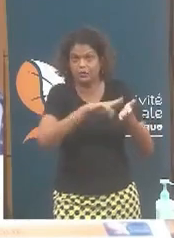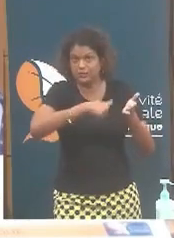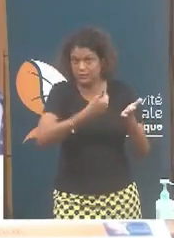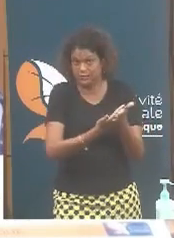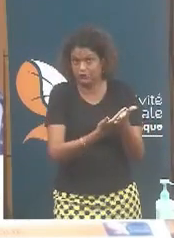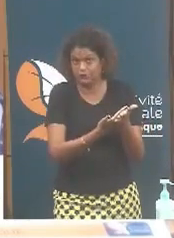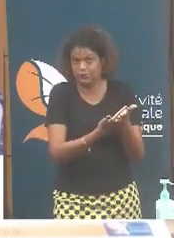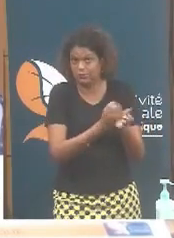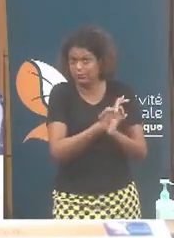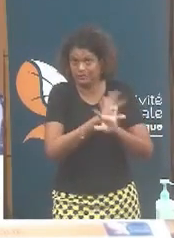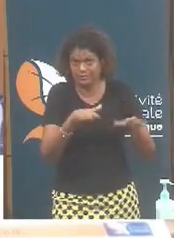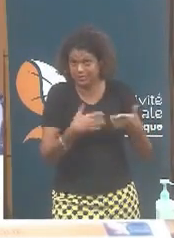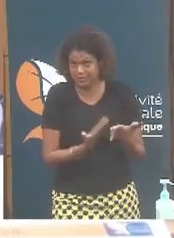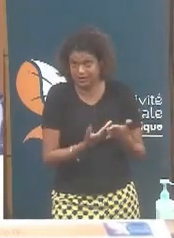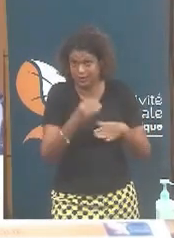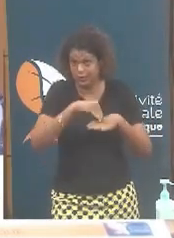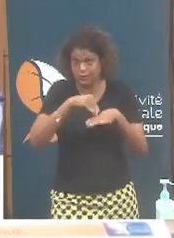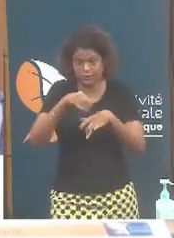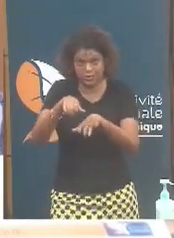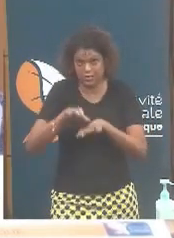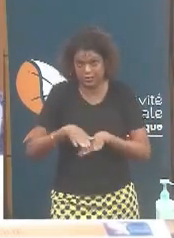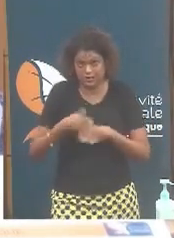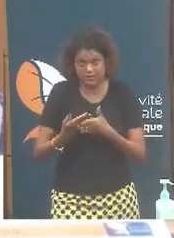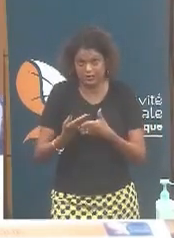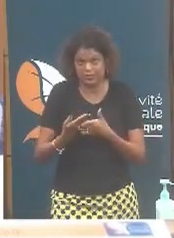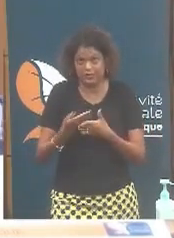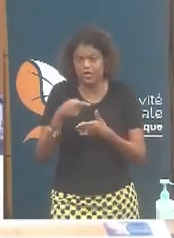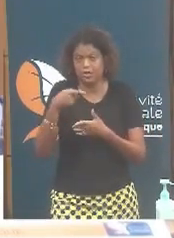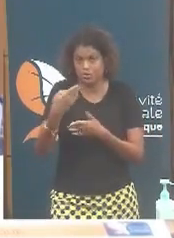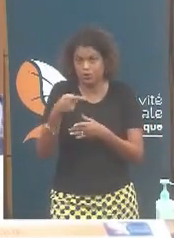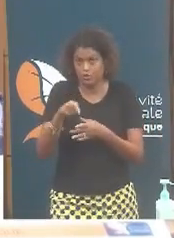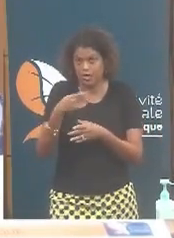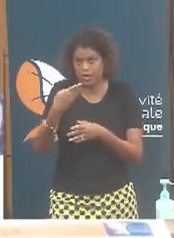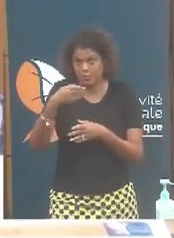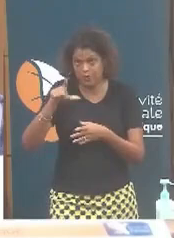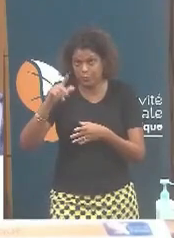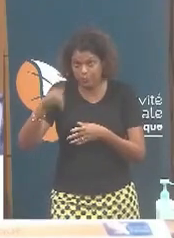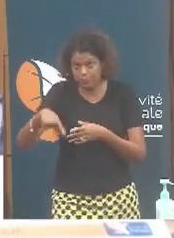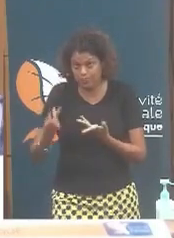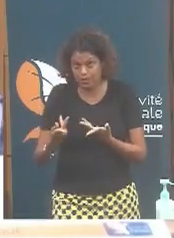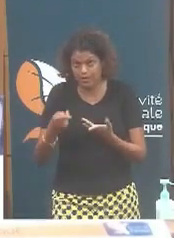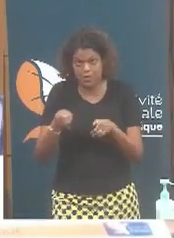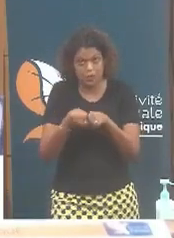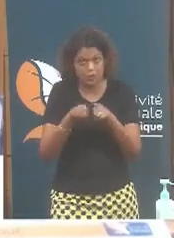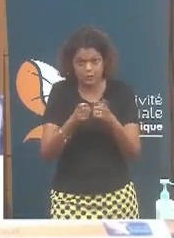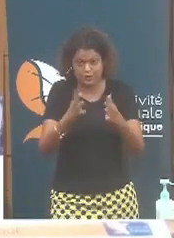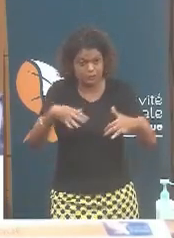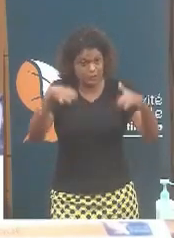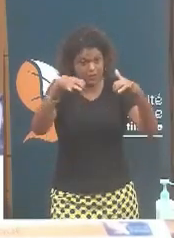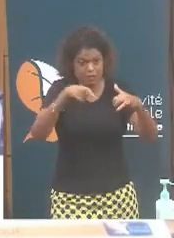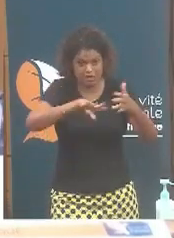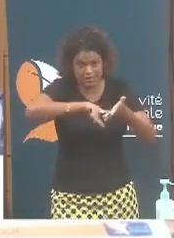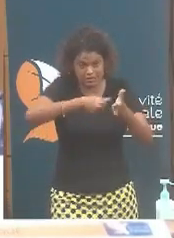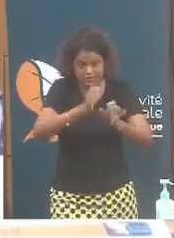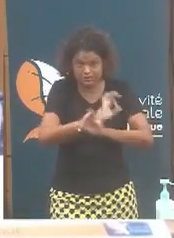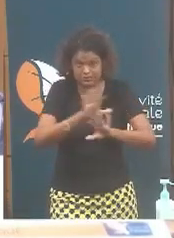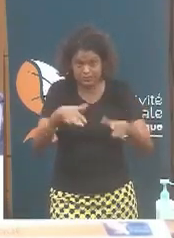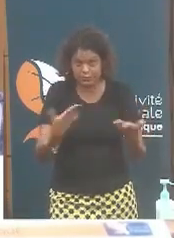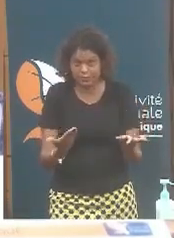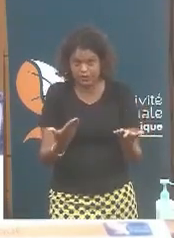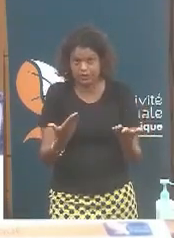aller le faire, du conseil d'administration de la MDP, ni de la plénière de la région. Je ne sais pas si le président du